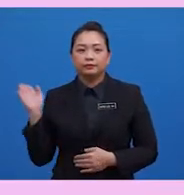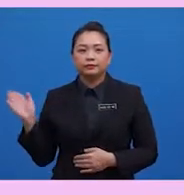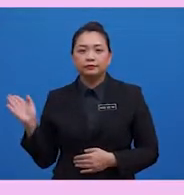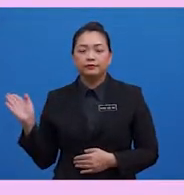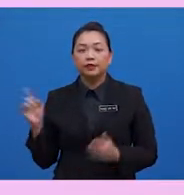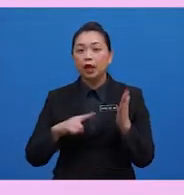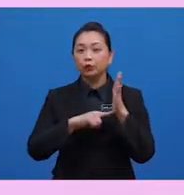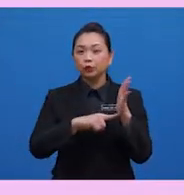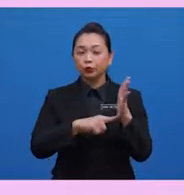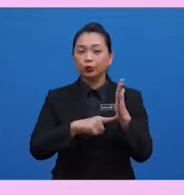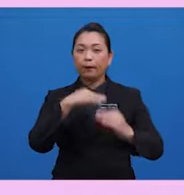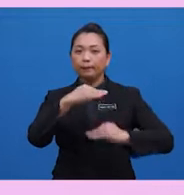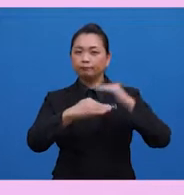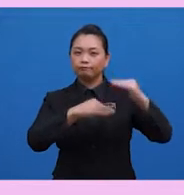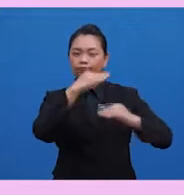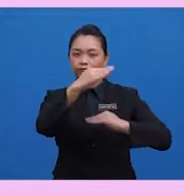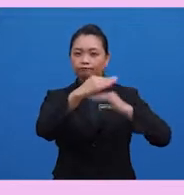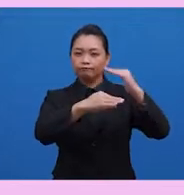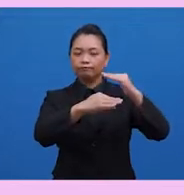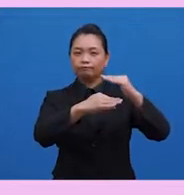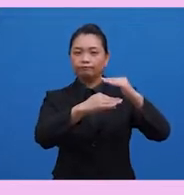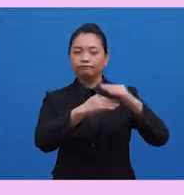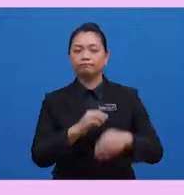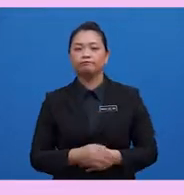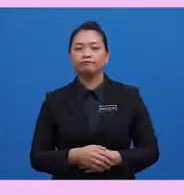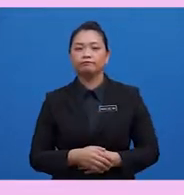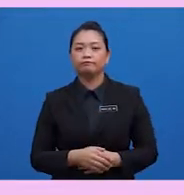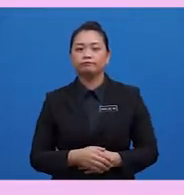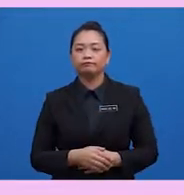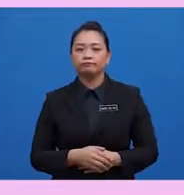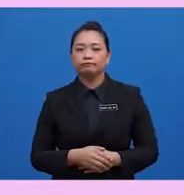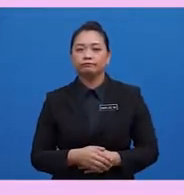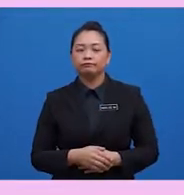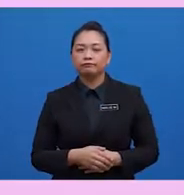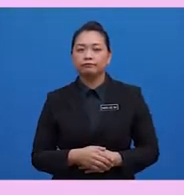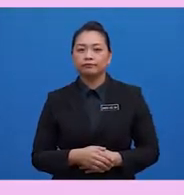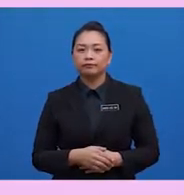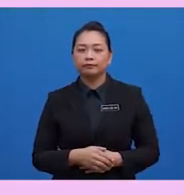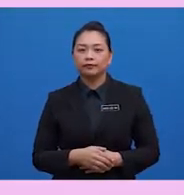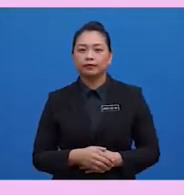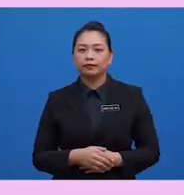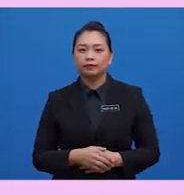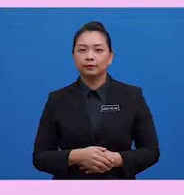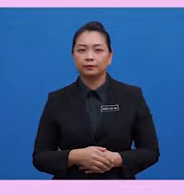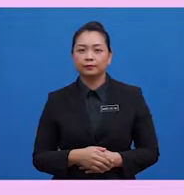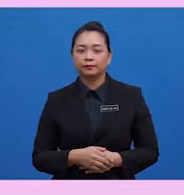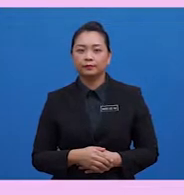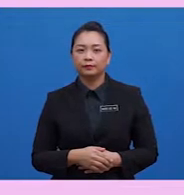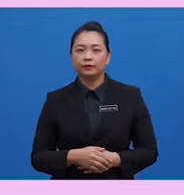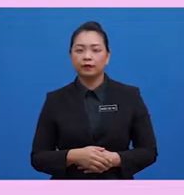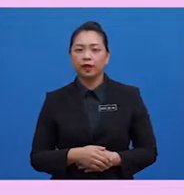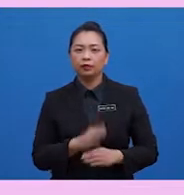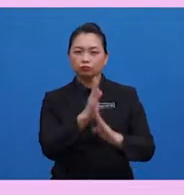menunjukkan pembinaan kemudahan pengangkutan. Manakala, gambar yang kedua menunjukkan